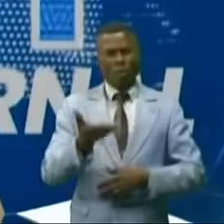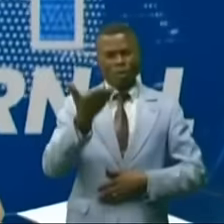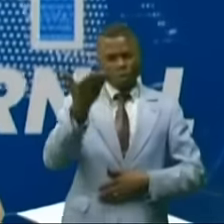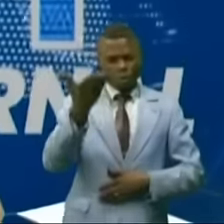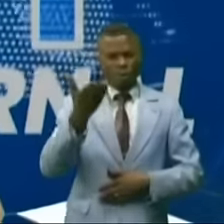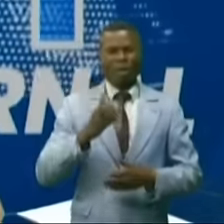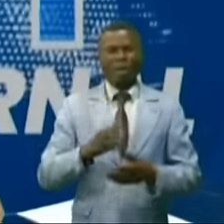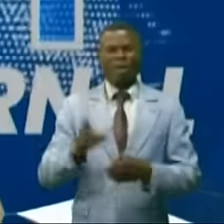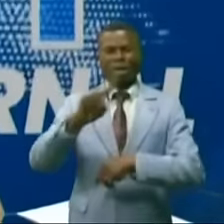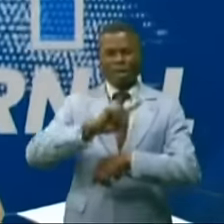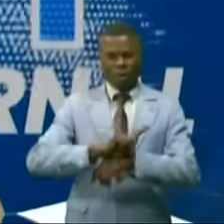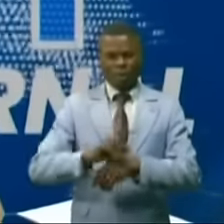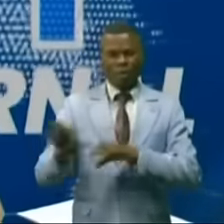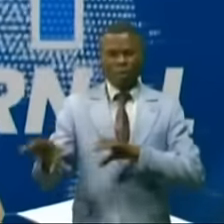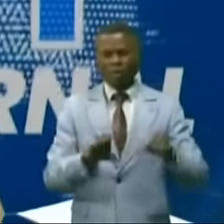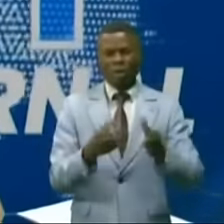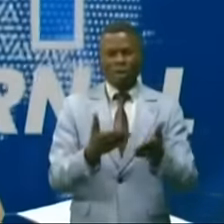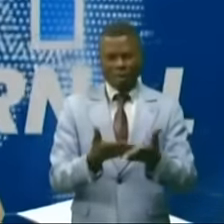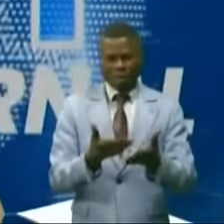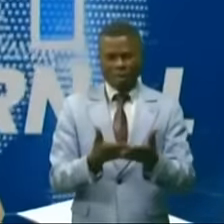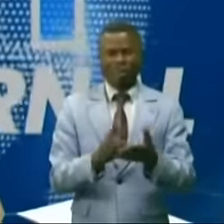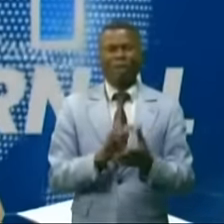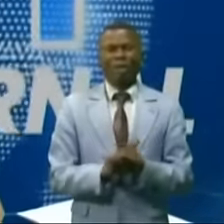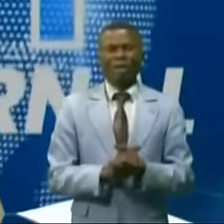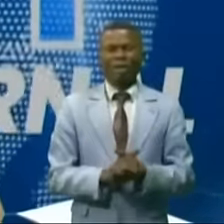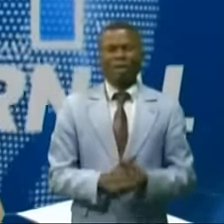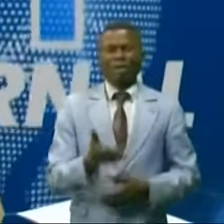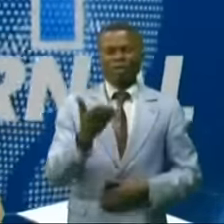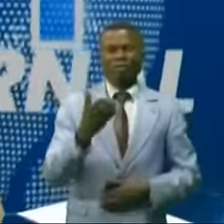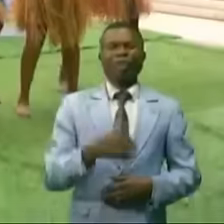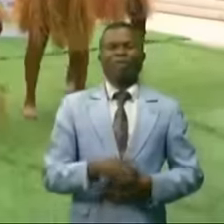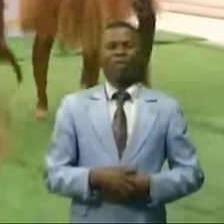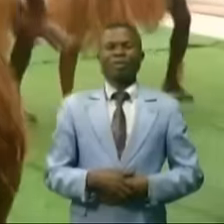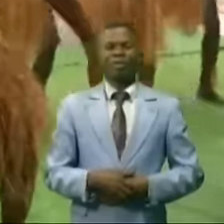Vucic. Reportage Naïcha Kiala, rendu par Edith Chala.